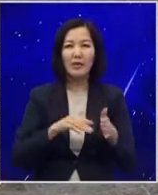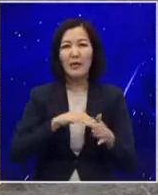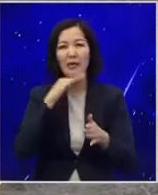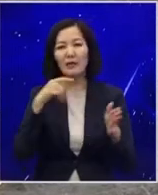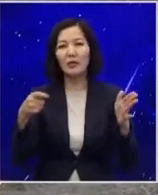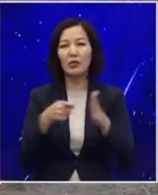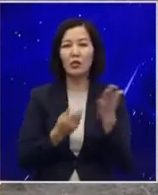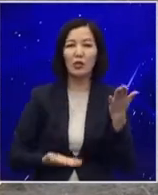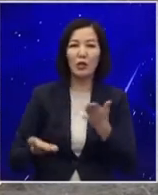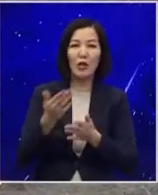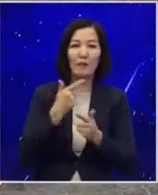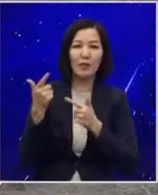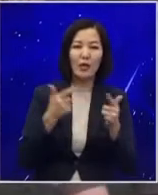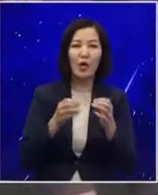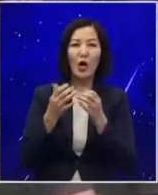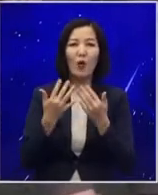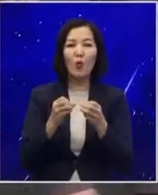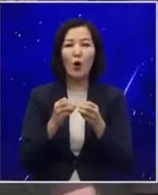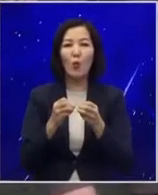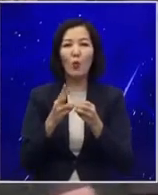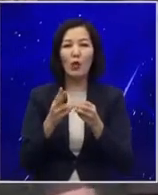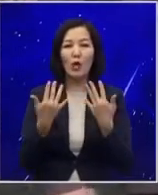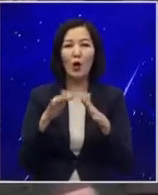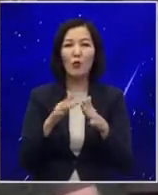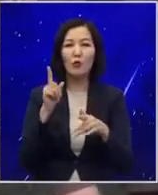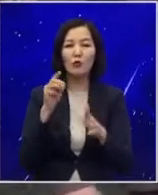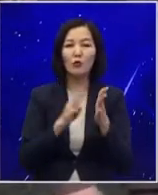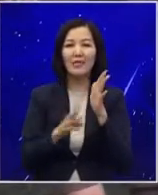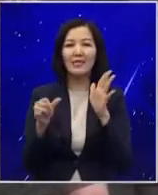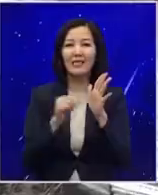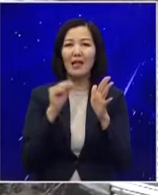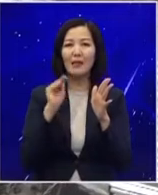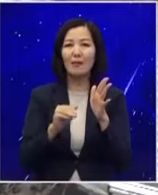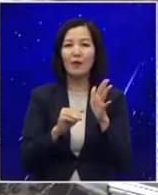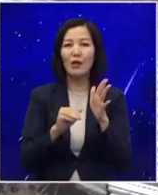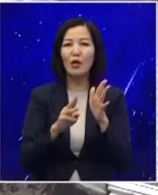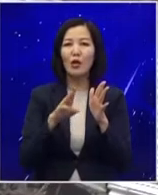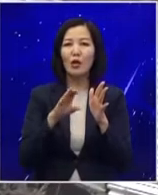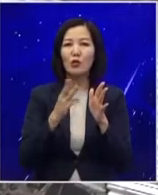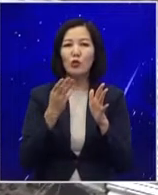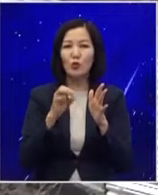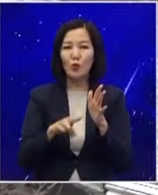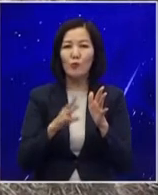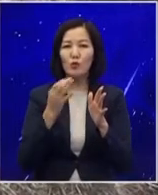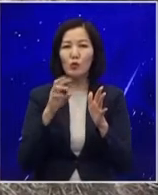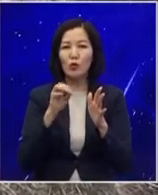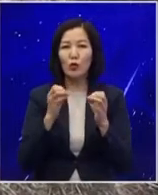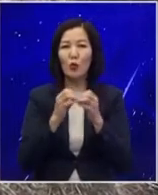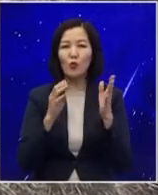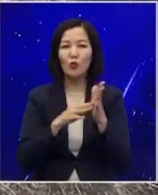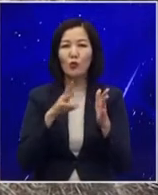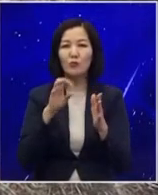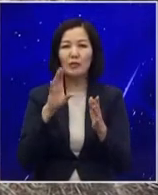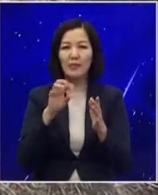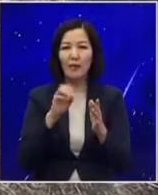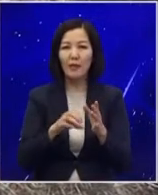азығы жиналыпты. 12 ауылдық округ бойынша 186 мың тонна табиғи шөп пен жоңышқа, 19 мың тонна сабан, 13 мың